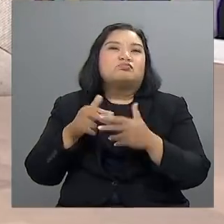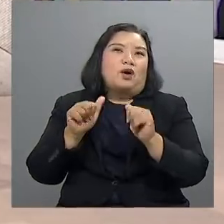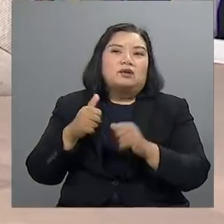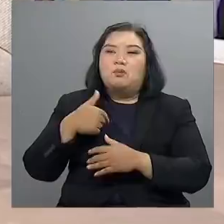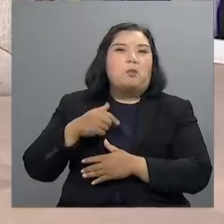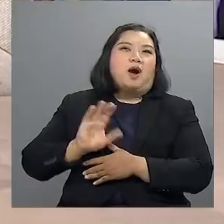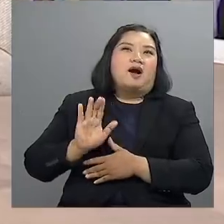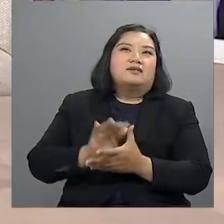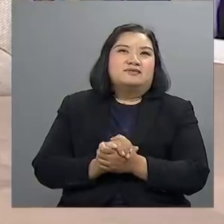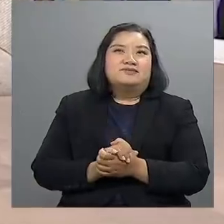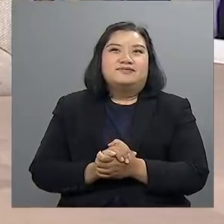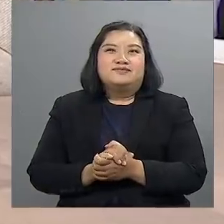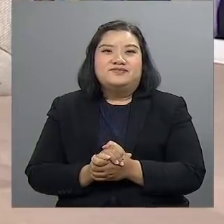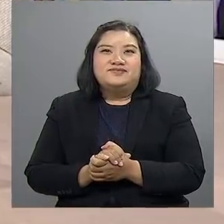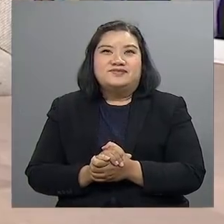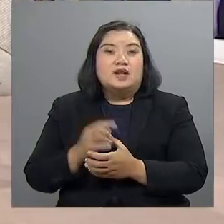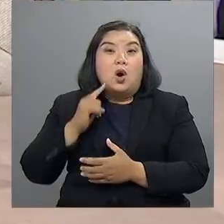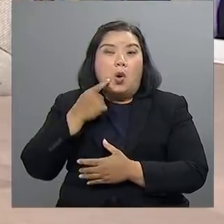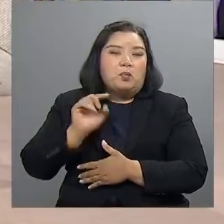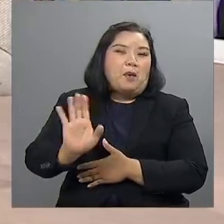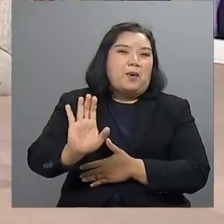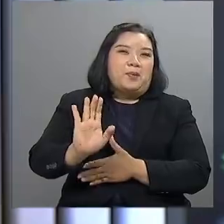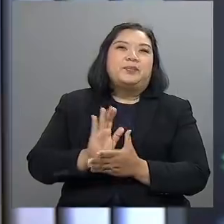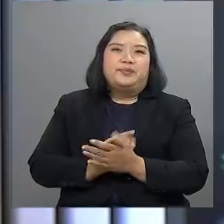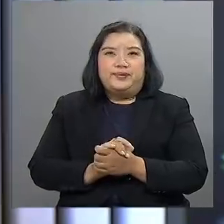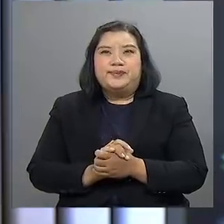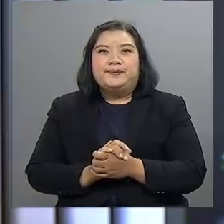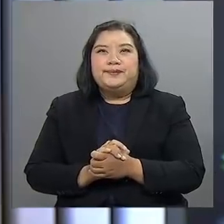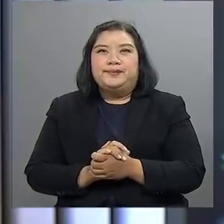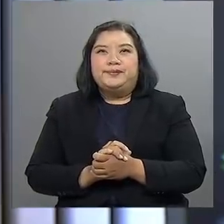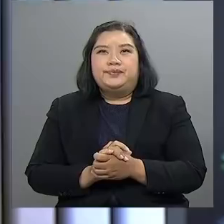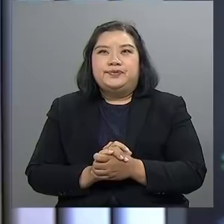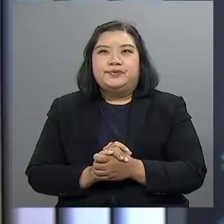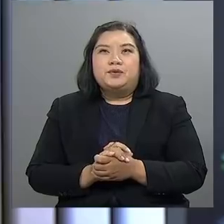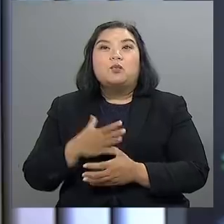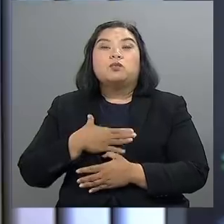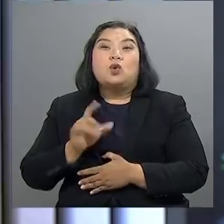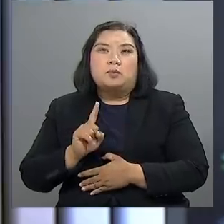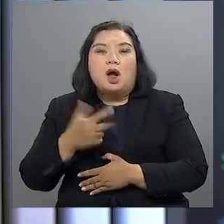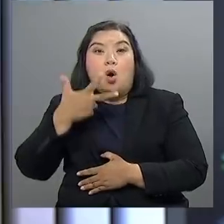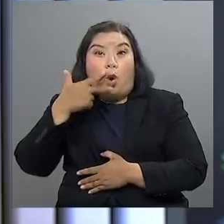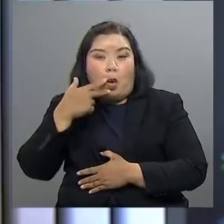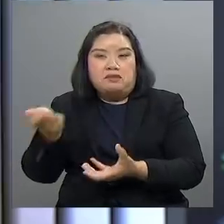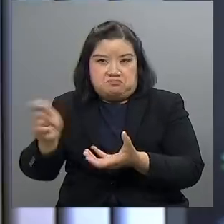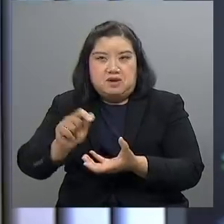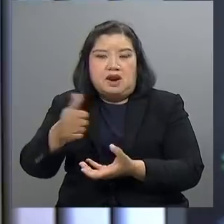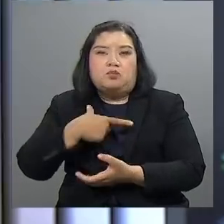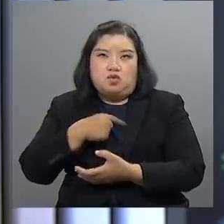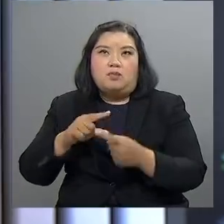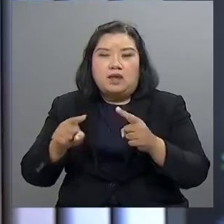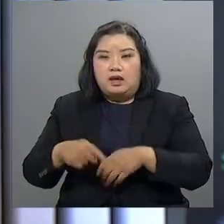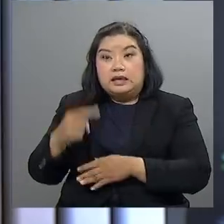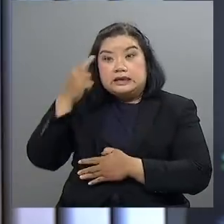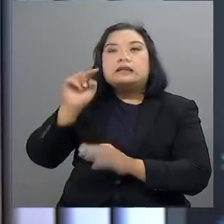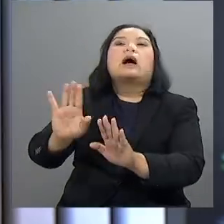มขมไม่กินใช่เพราะว่าผมใส่น้ำตาลแต่ว่าดีขึ้นแล้วนะครับเดี๋ยวคุณผู้ชมจะหาว่ายังไม่เปลี่ยนพฤติกรรมผ